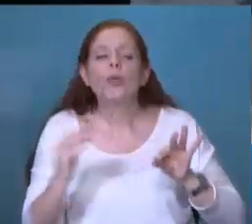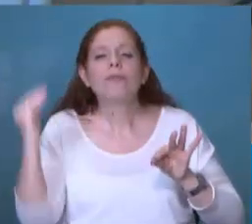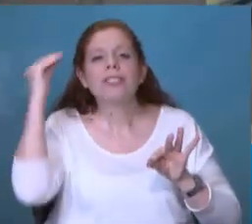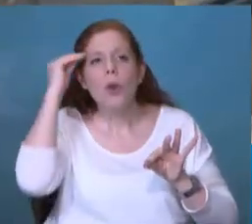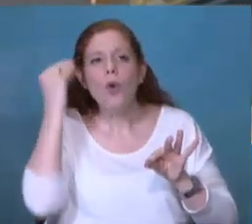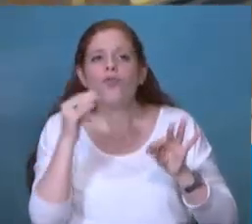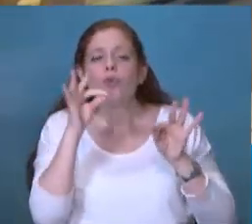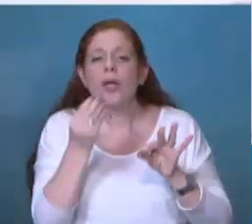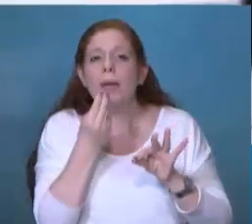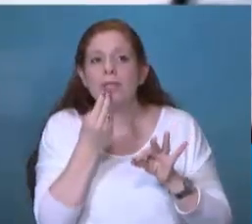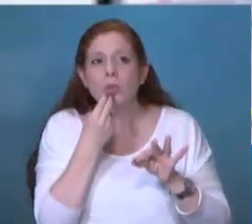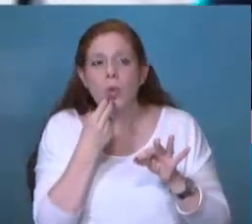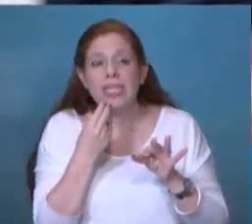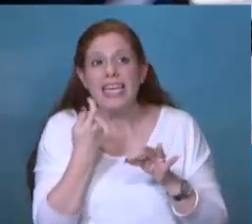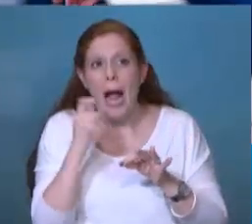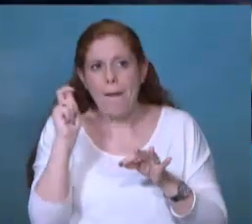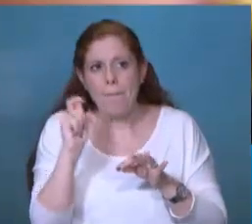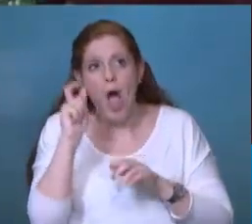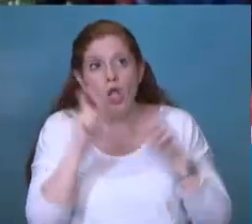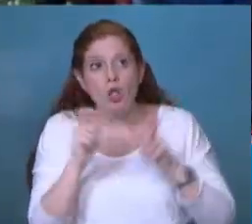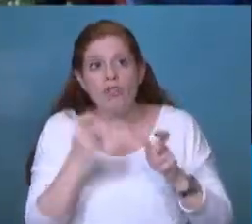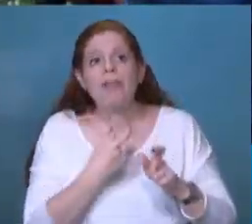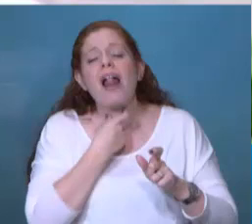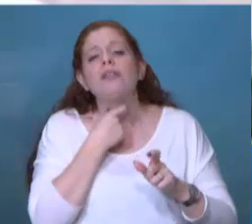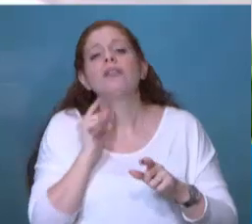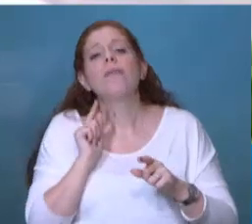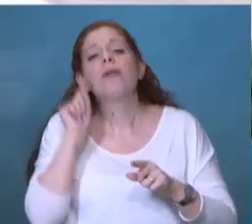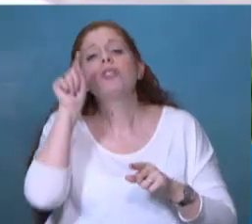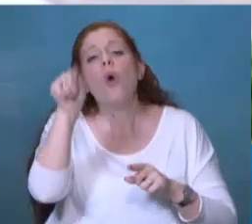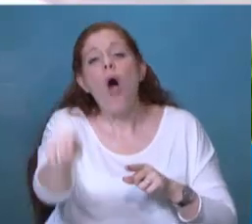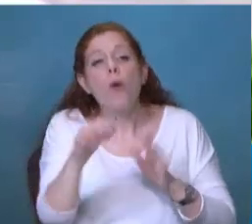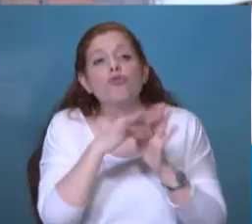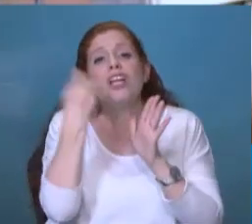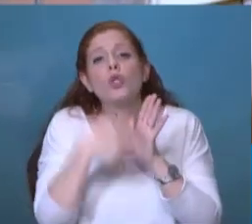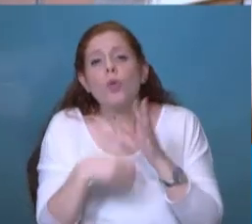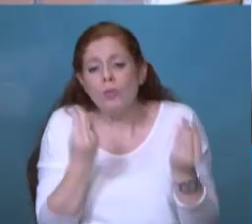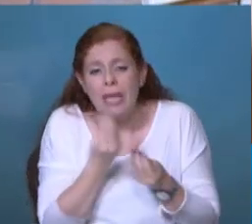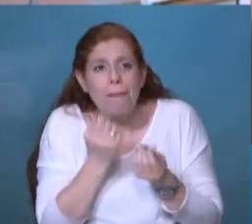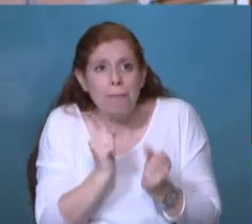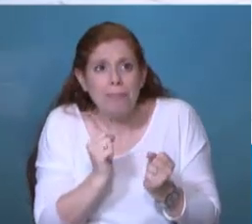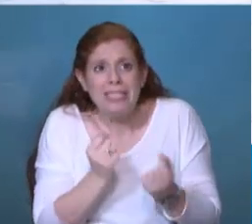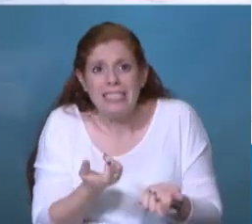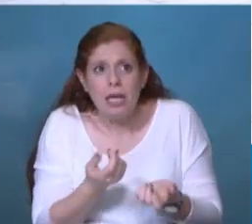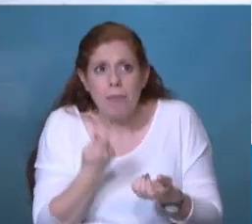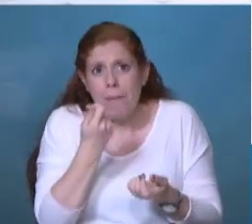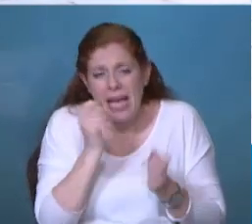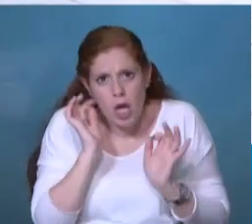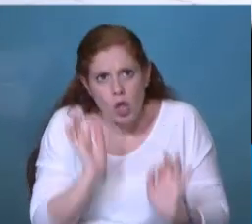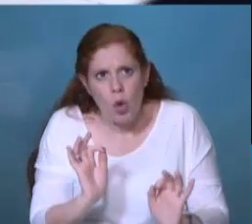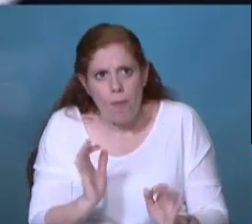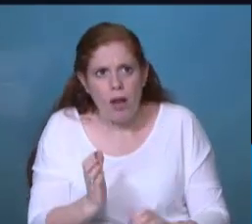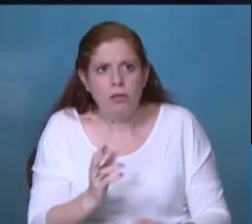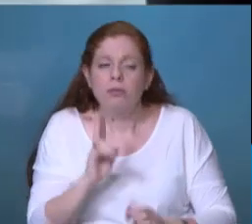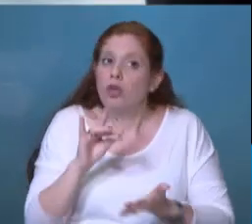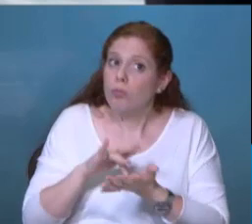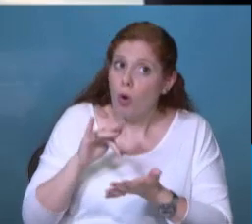מזון יקרים. התושבים נאלצים להרחיק רק כדי לקנות מוצרים בסיסיים במחיר שפוי. Some local people are